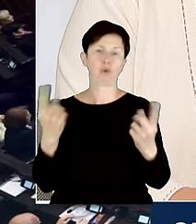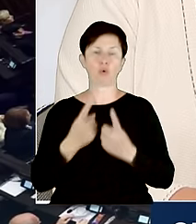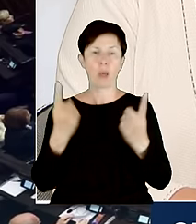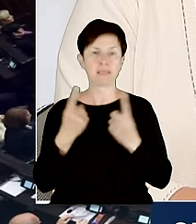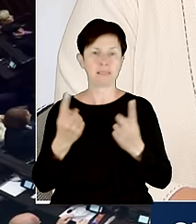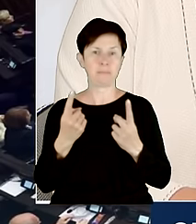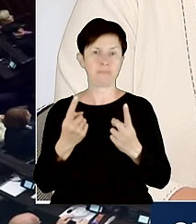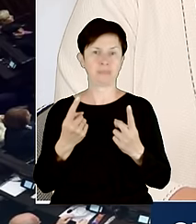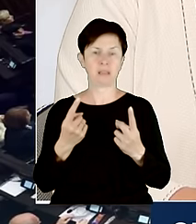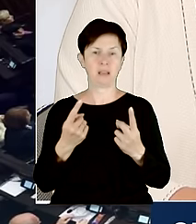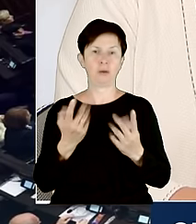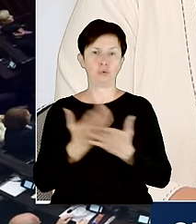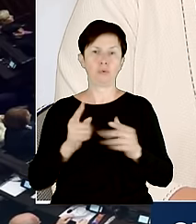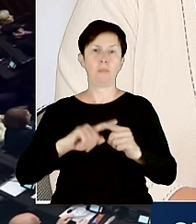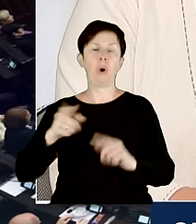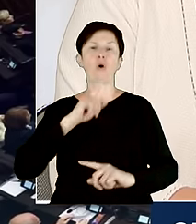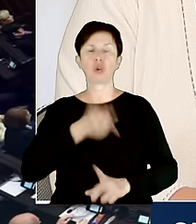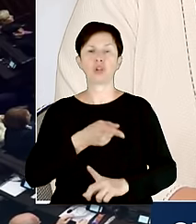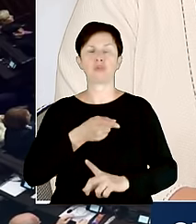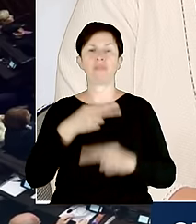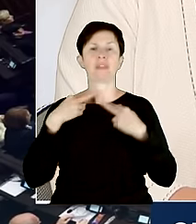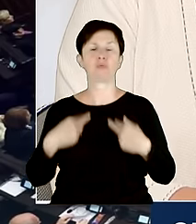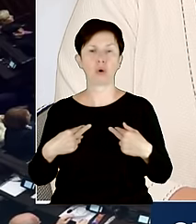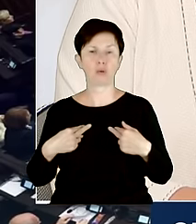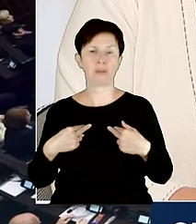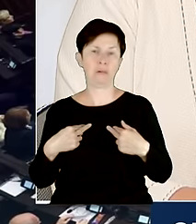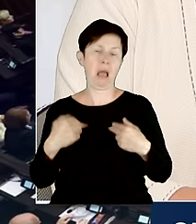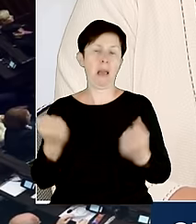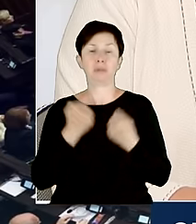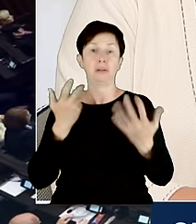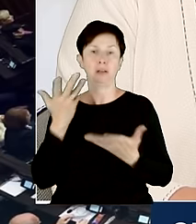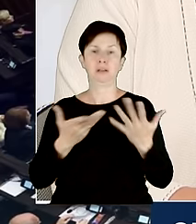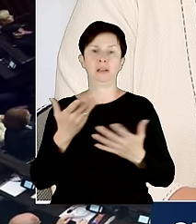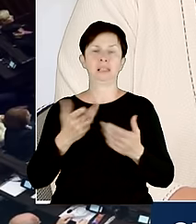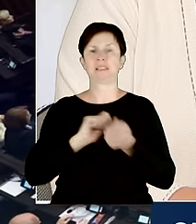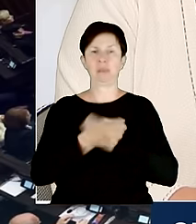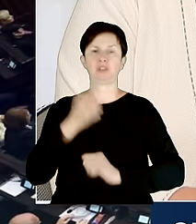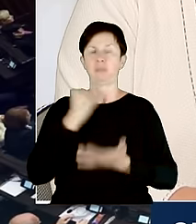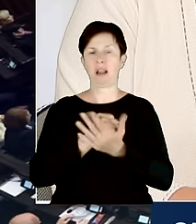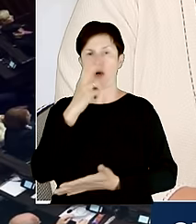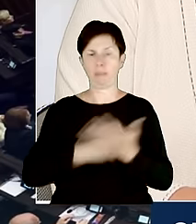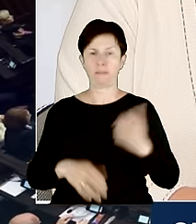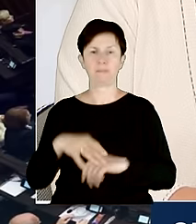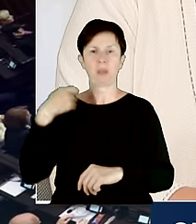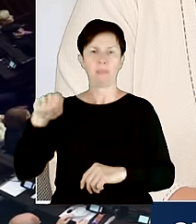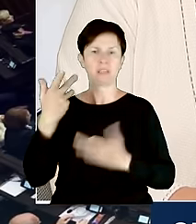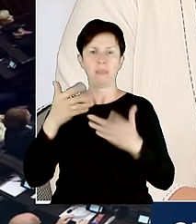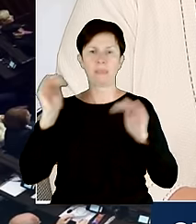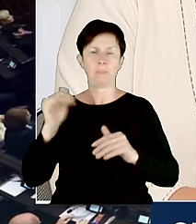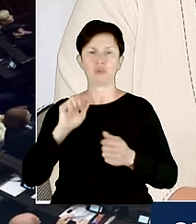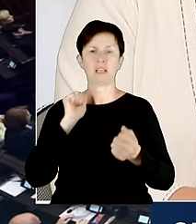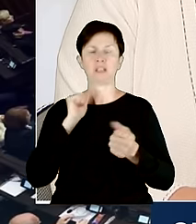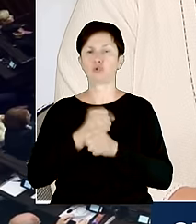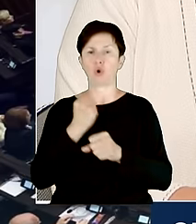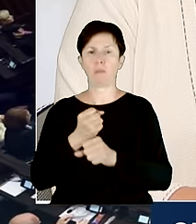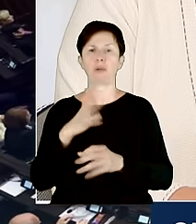po orzeczeniu Trybunału Konstytucyjnego na to, żeby liberalizować prawo aborcyjne. Prezydent nie może tego zrobić ze względu na